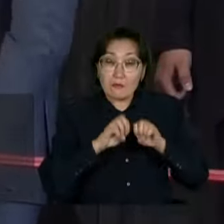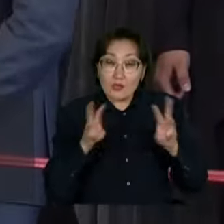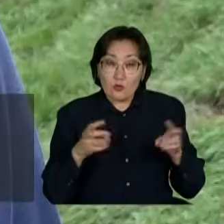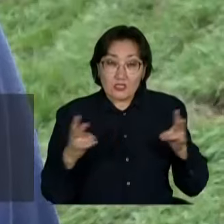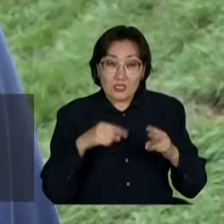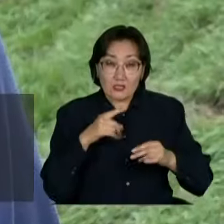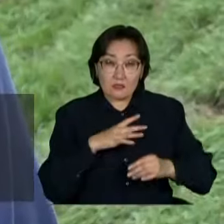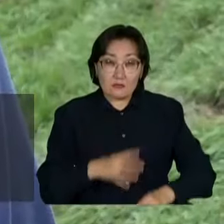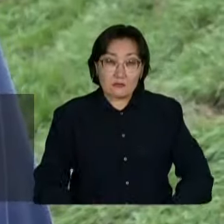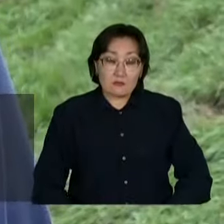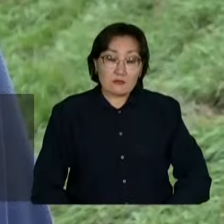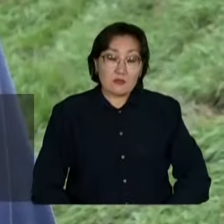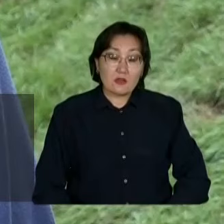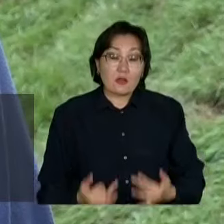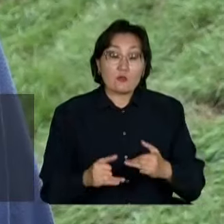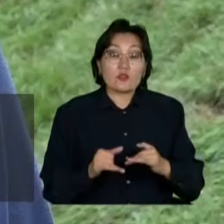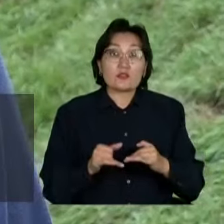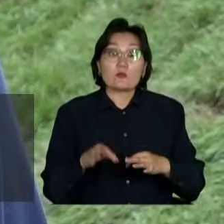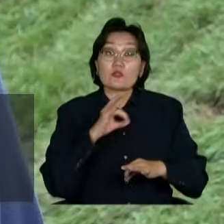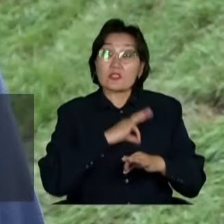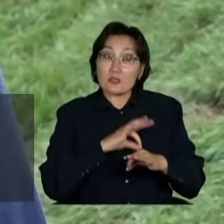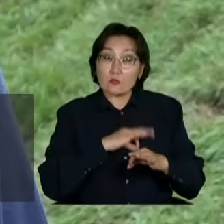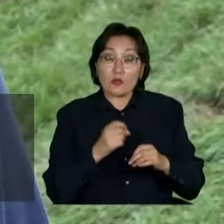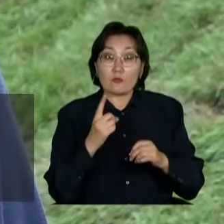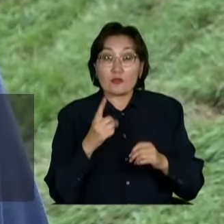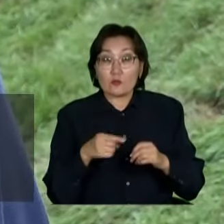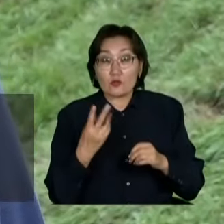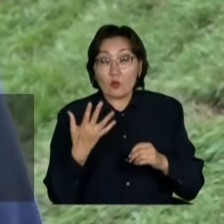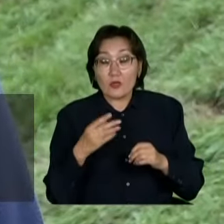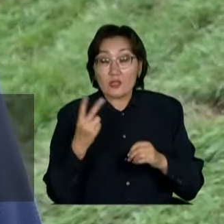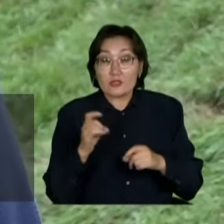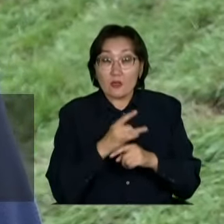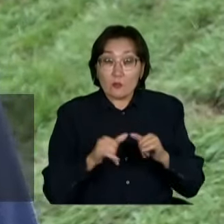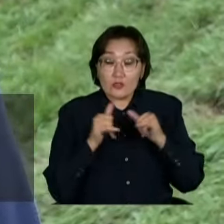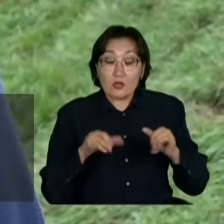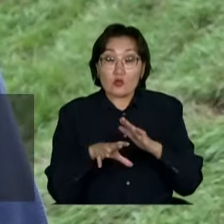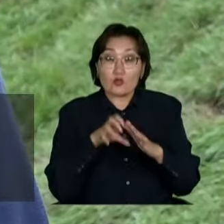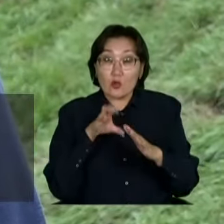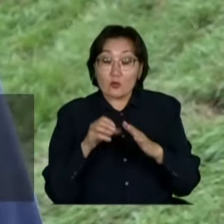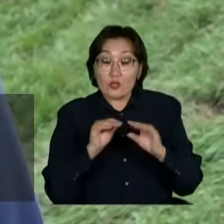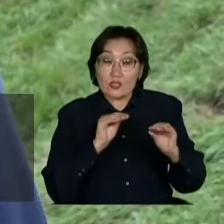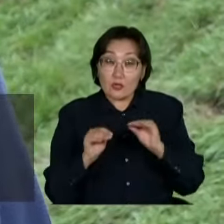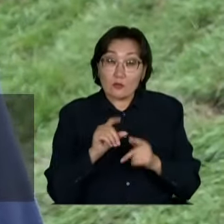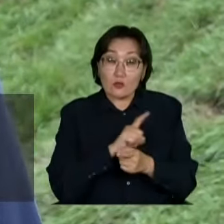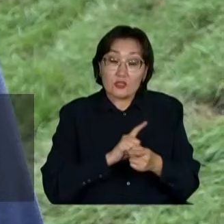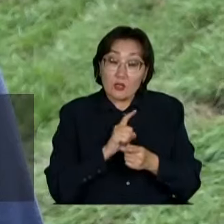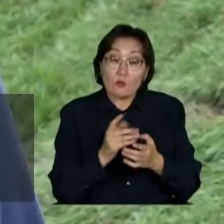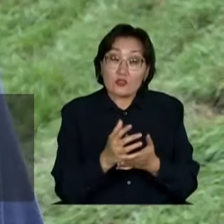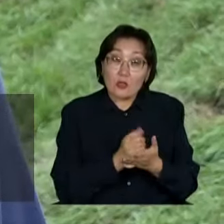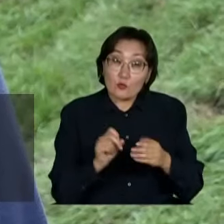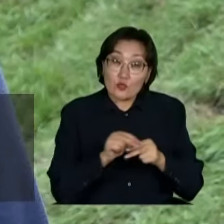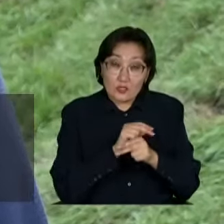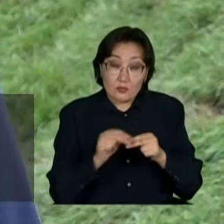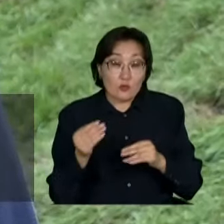ескертті. В рамках выполнения работ өнімділікті 1,5-2 есе арттыру үшін сорғы жабдықтарын ауыстыру, резервуар